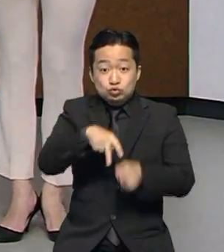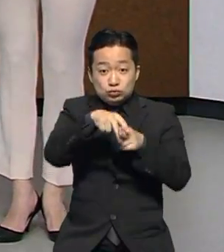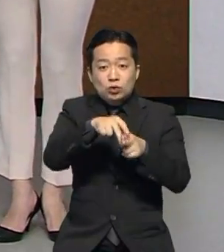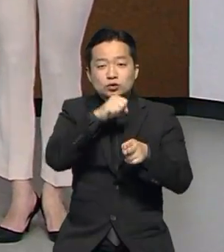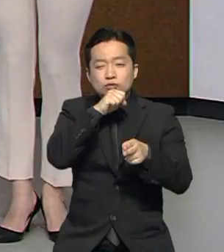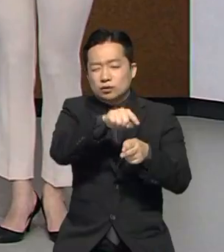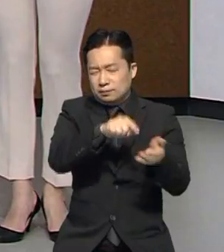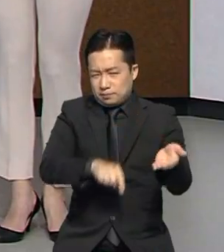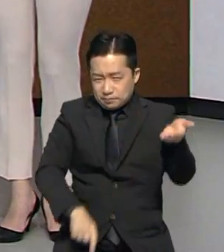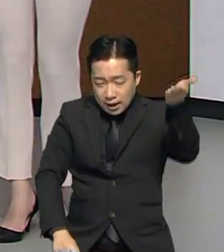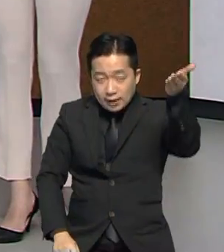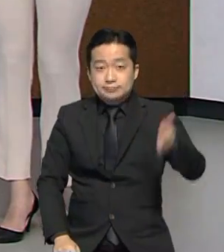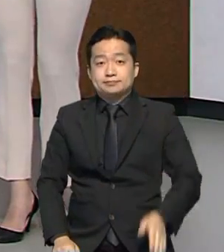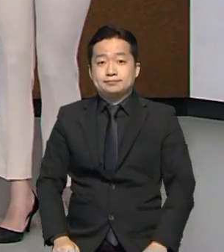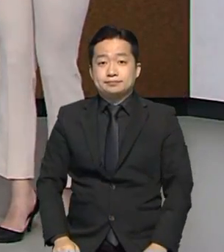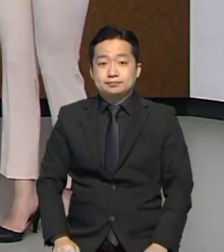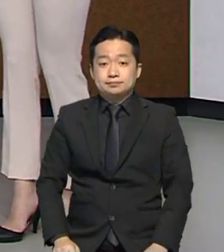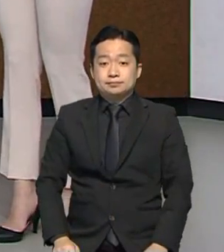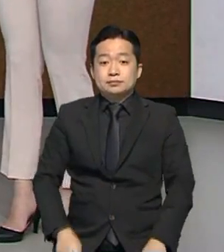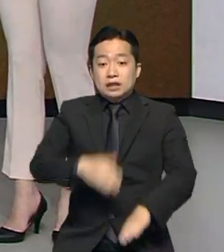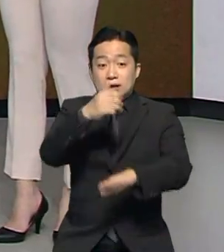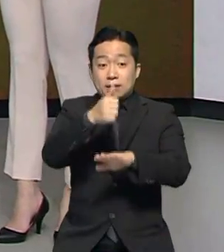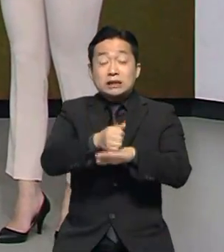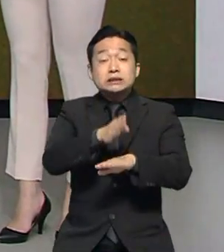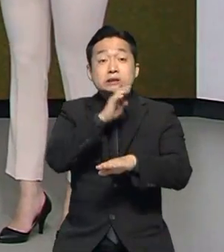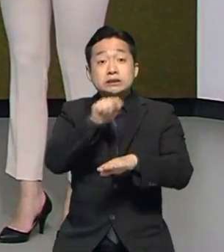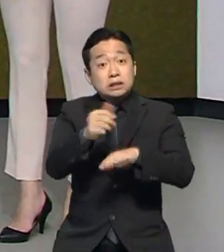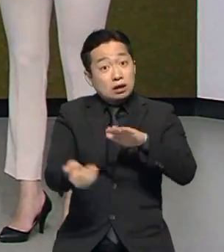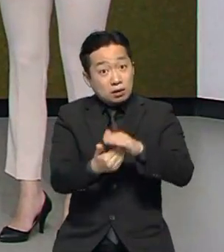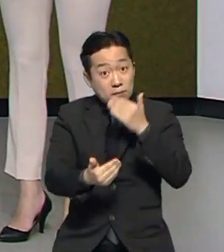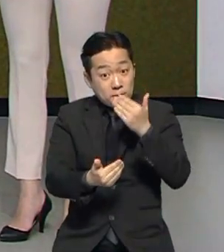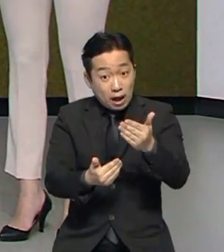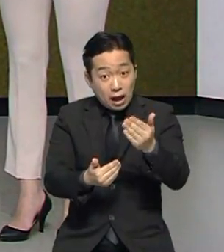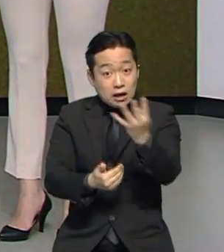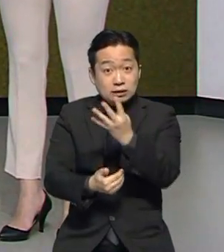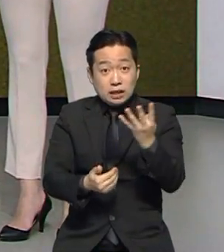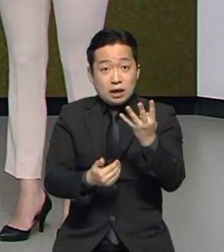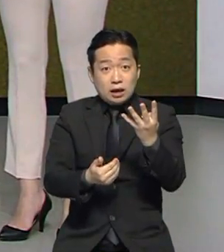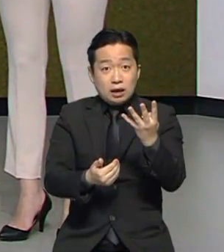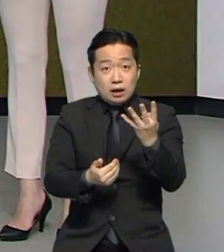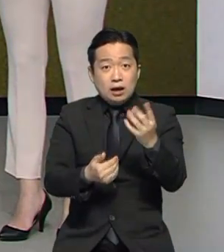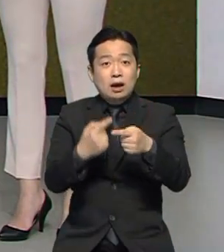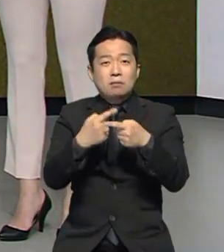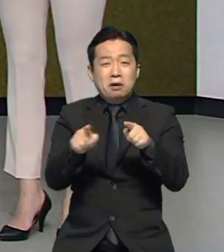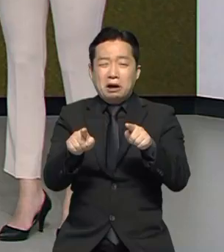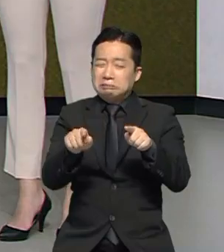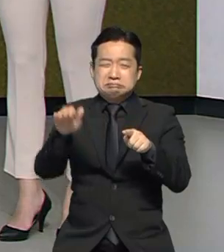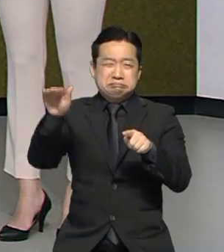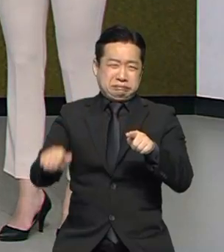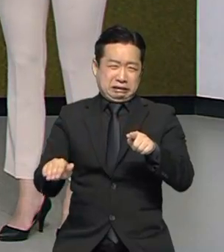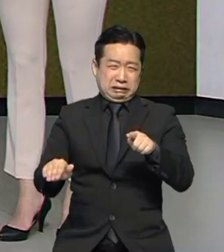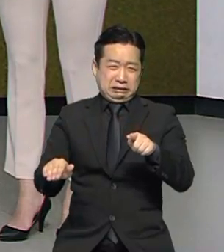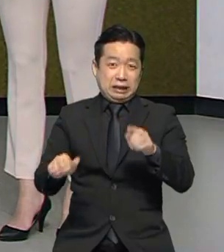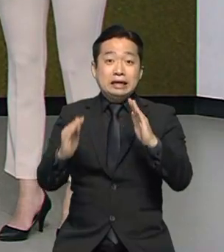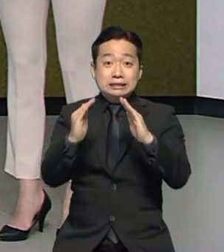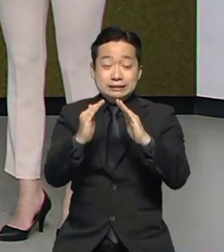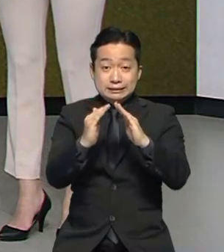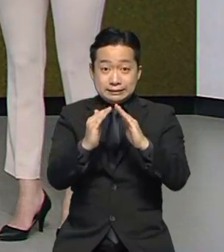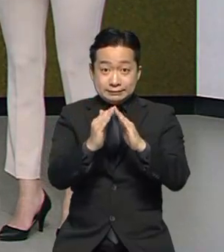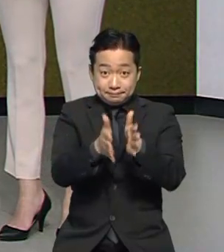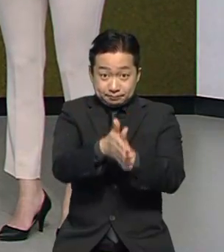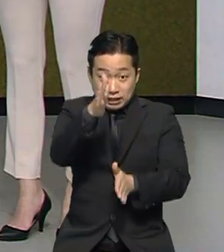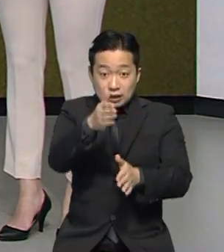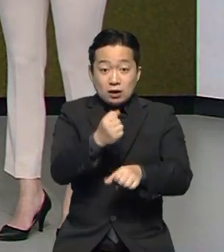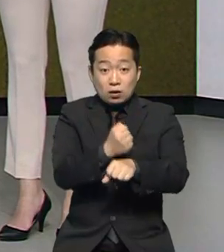가장 높았습니다. 마지막 현실성에선 네 후보 모두 대체로 평가가 박했는데 도시주택부 신설